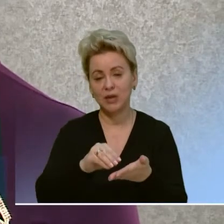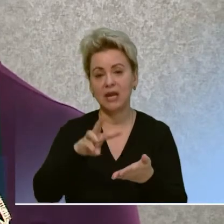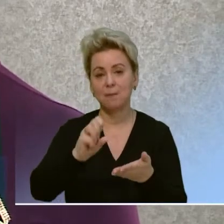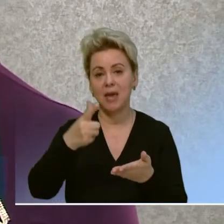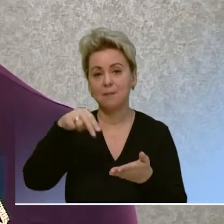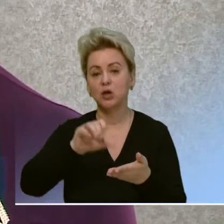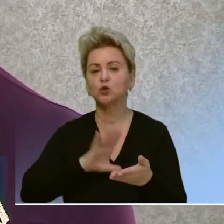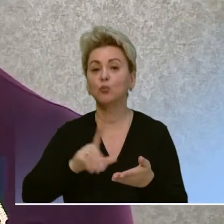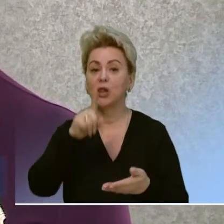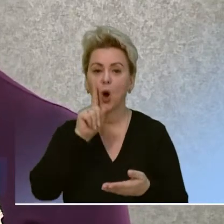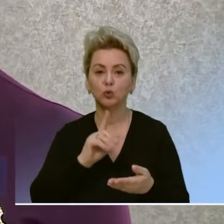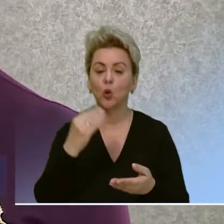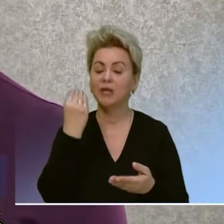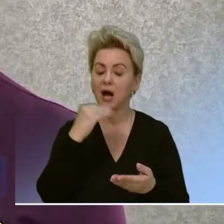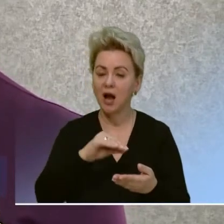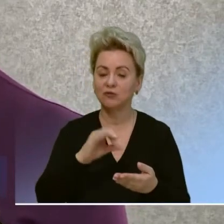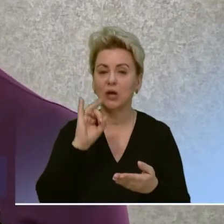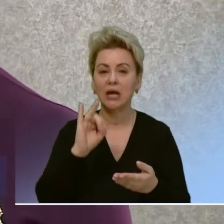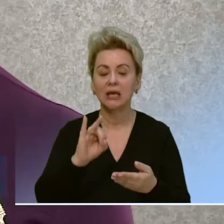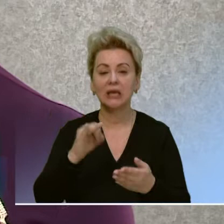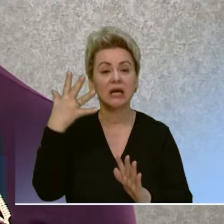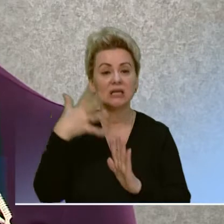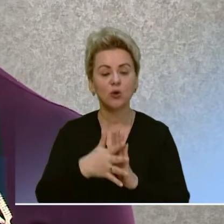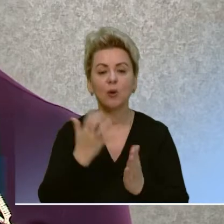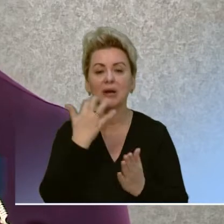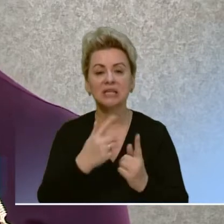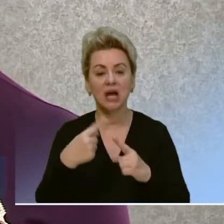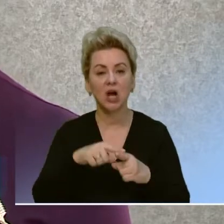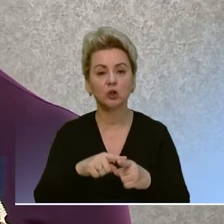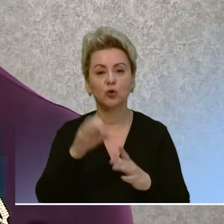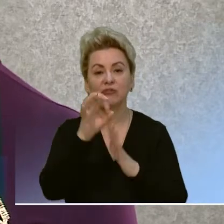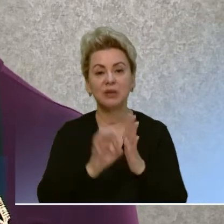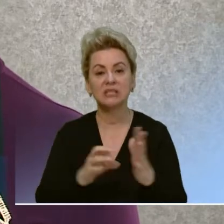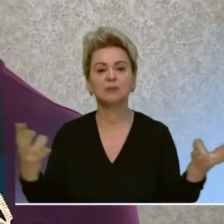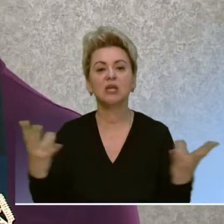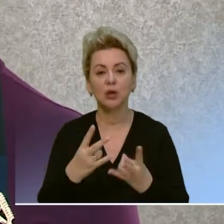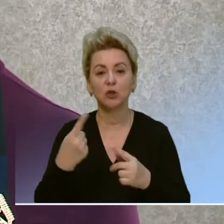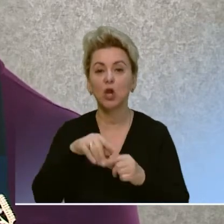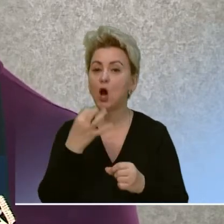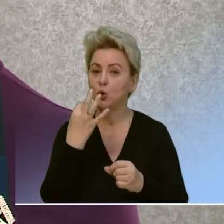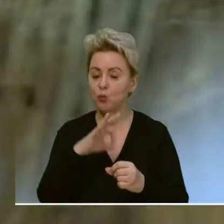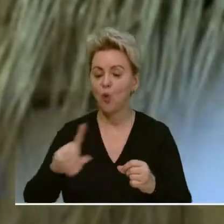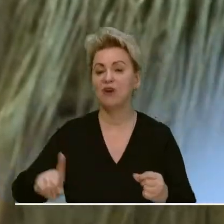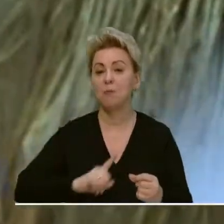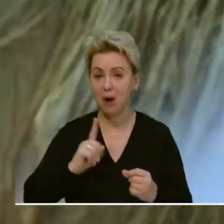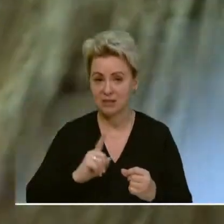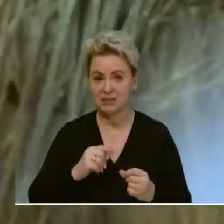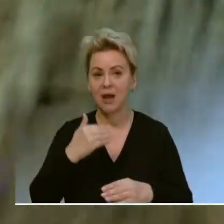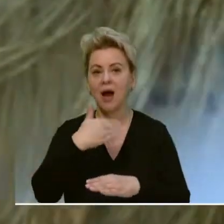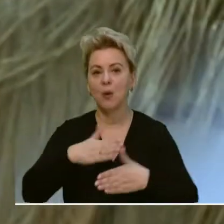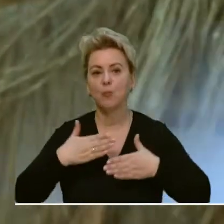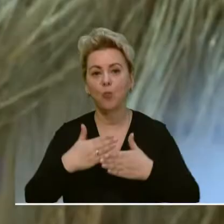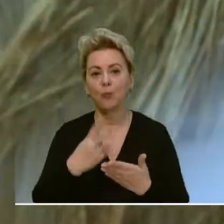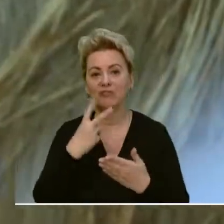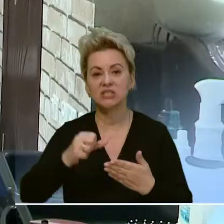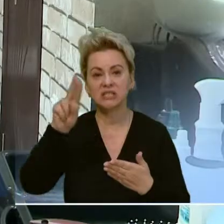мебели, чтобы было удобно, здесь комфортно. И расходные материалы, которые, в принципе, всегда необходимы для любого мастера. Адресная помощь